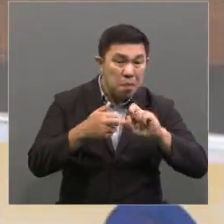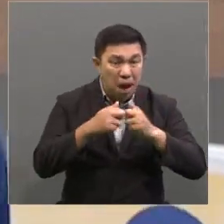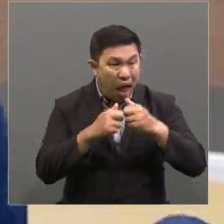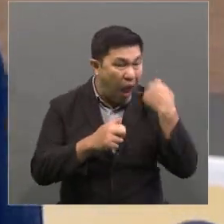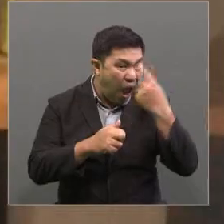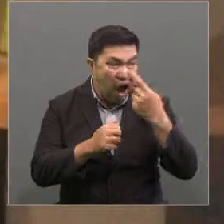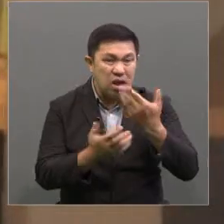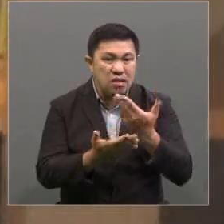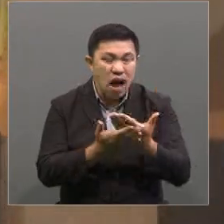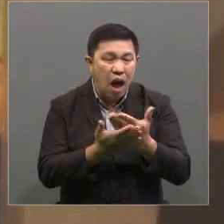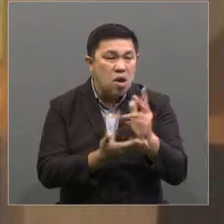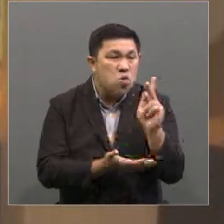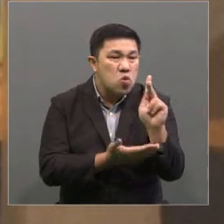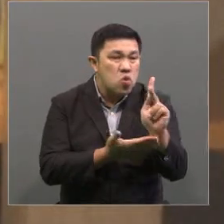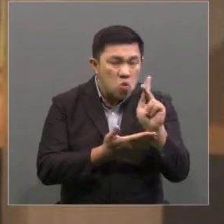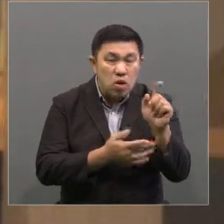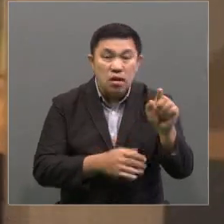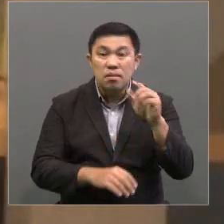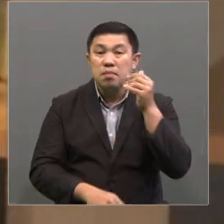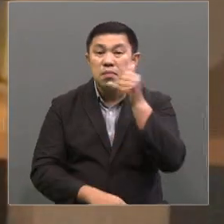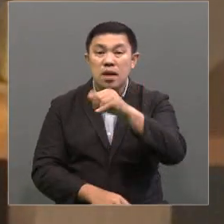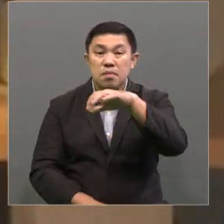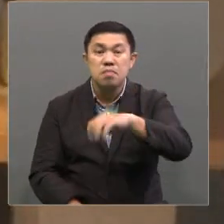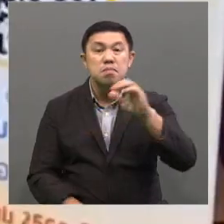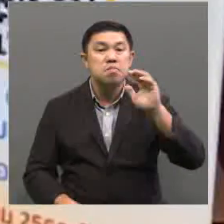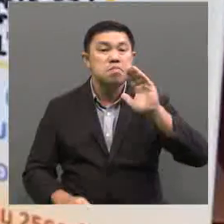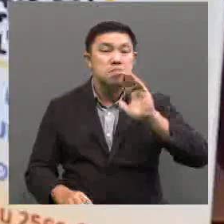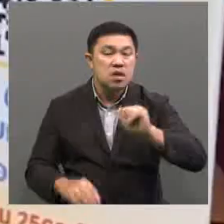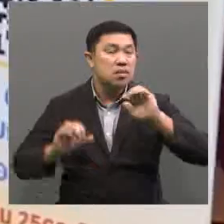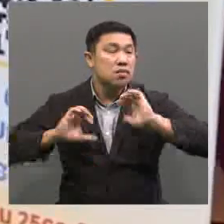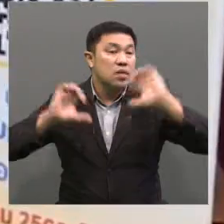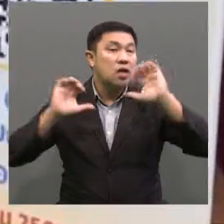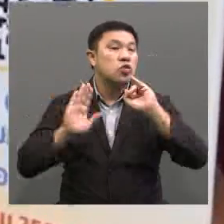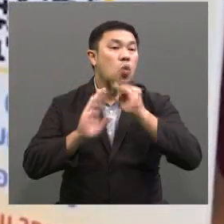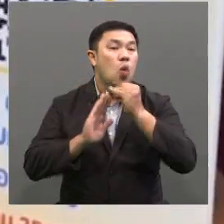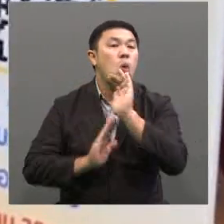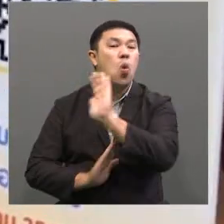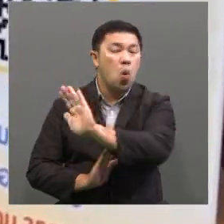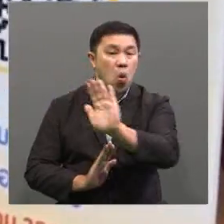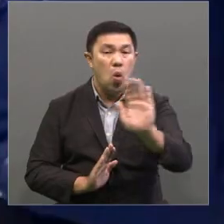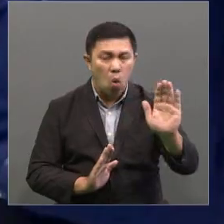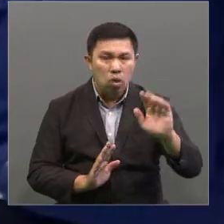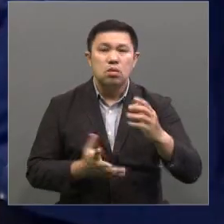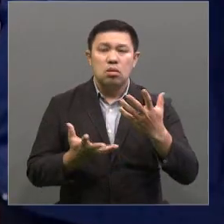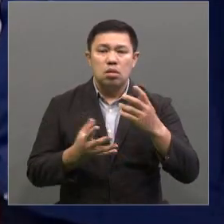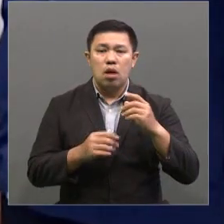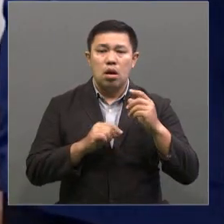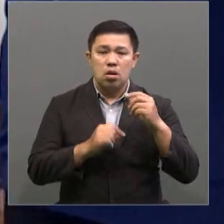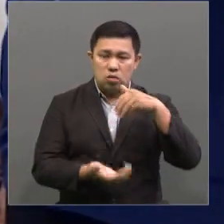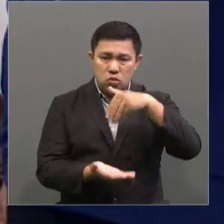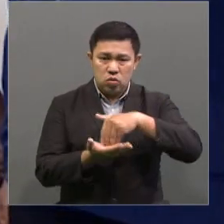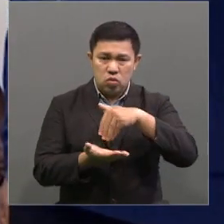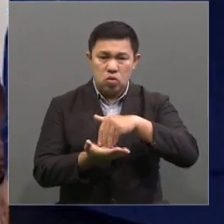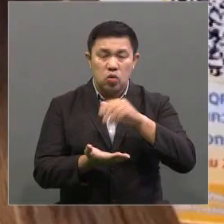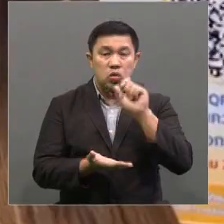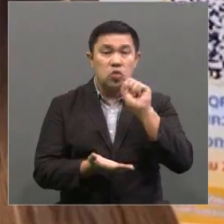ะคะนอกจากการเดินทางไปที่สารกลางจังหวัดแล้วเนี่ยนะคะในพื้นที่แต่ละพื้นที่ศูนย์อำนวยการแ